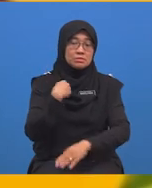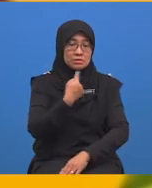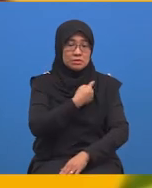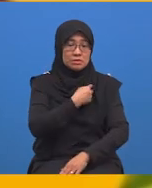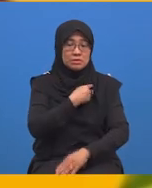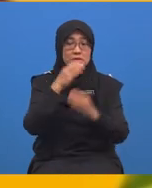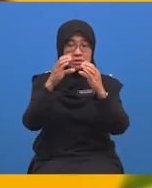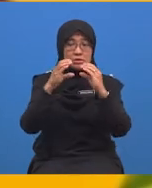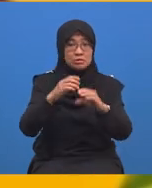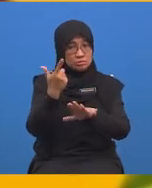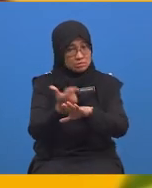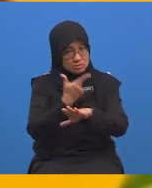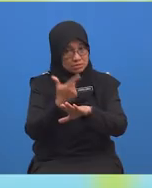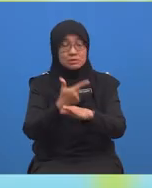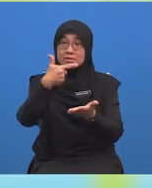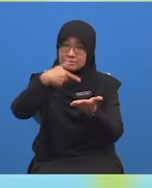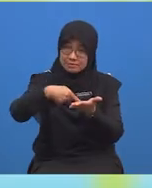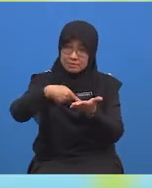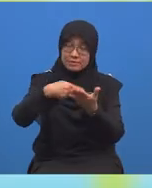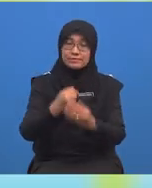cuba selesaikan latihan berikut.